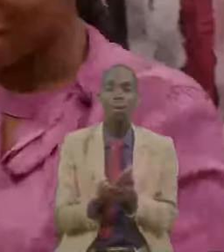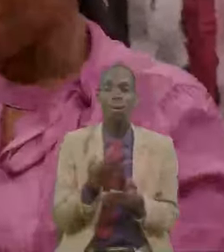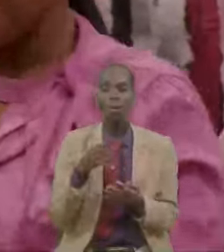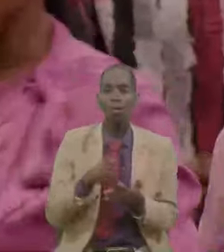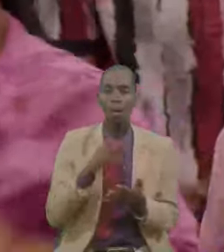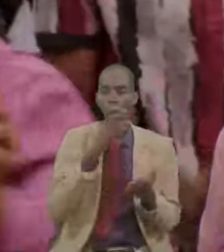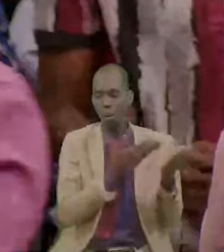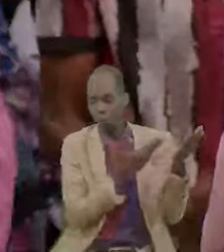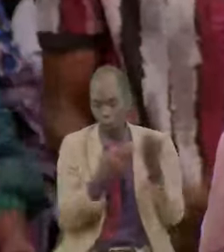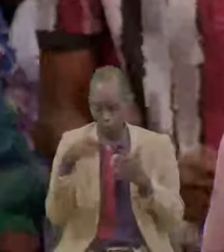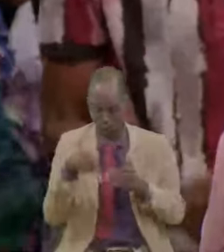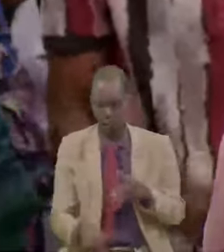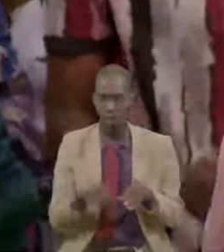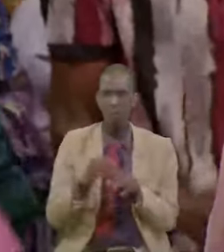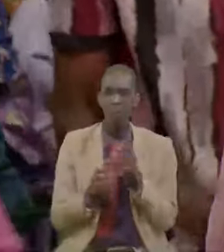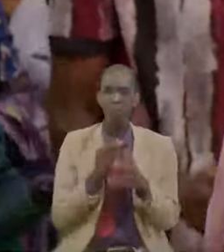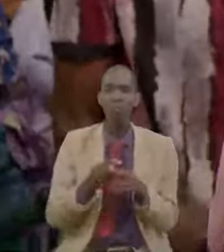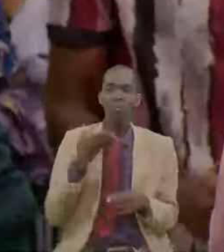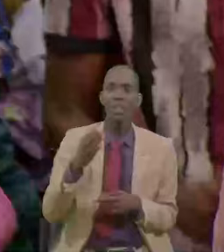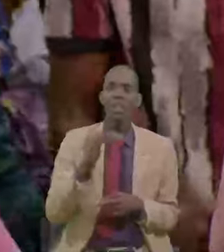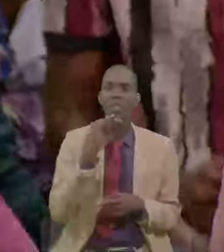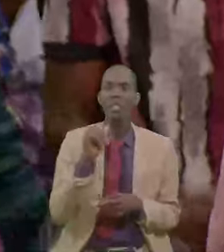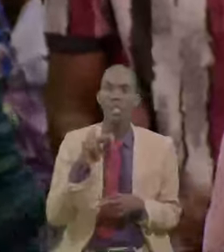Tout est renversé ce soir. Il y a Amen dans votre vie.